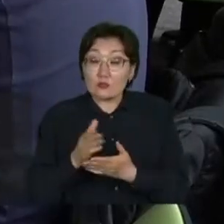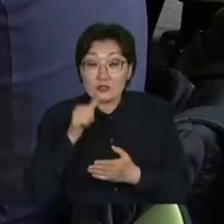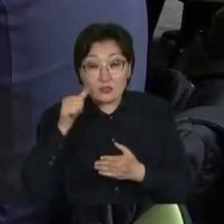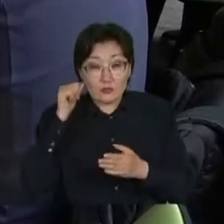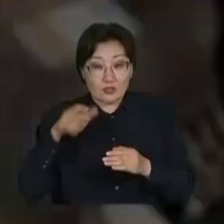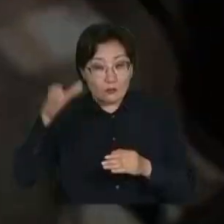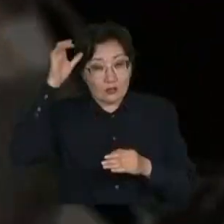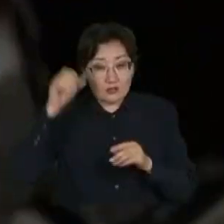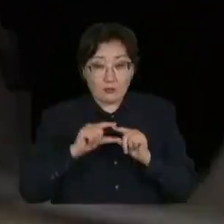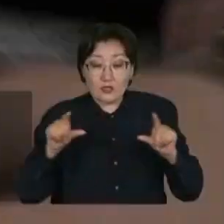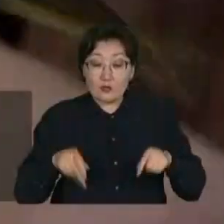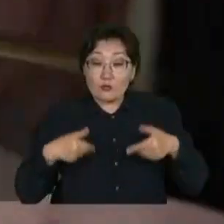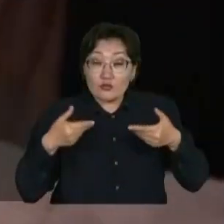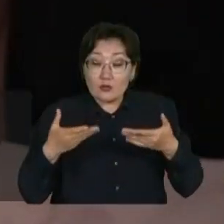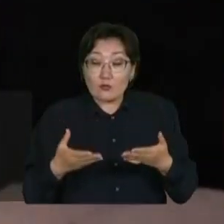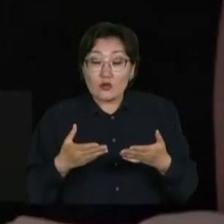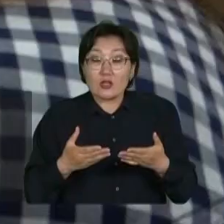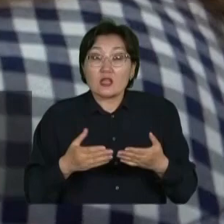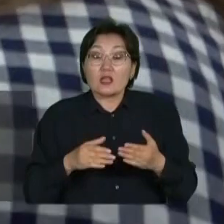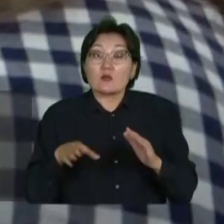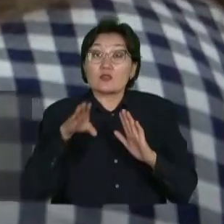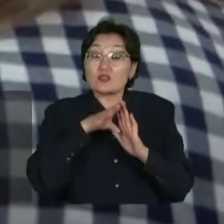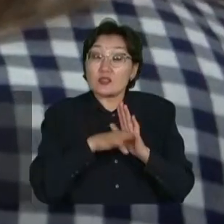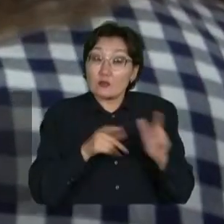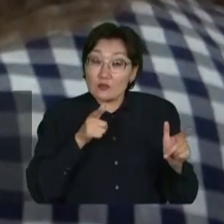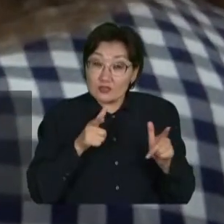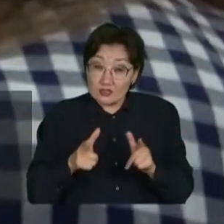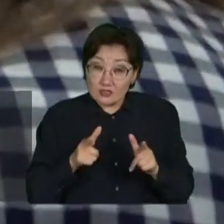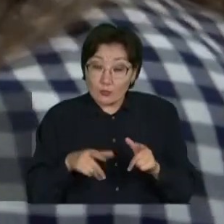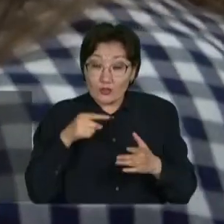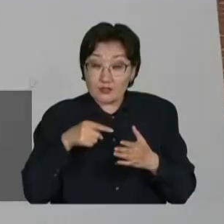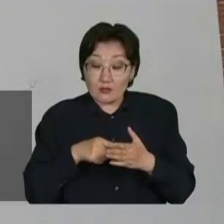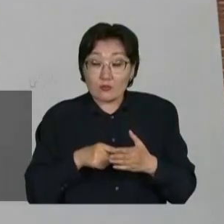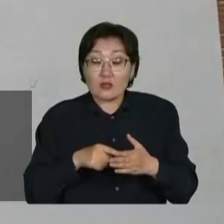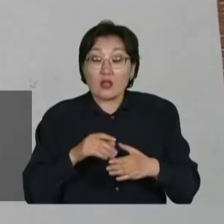білім басқармасының бастамасымен джоб фер қосымшасы әзірленген еді. Сондай-ақ қалада